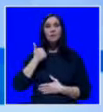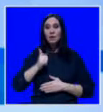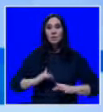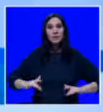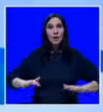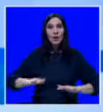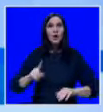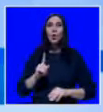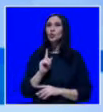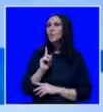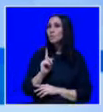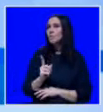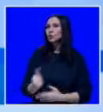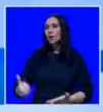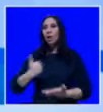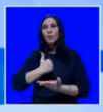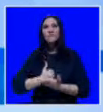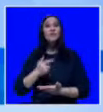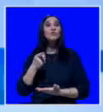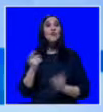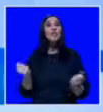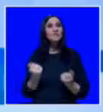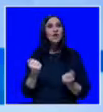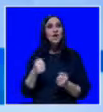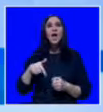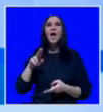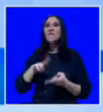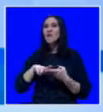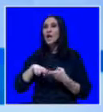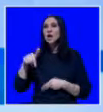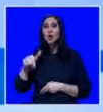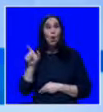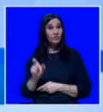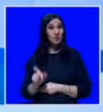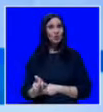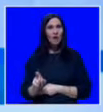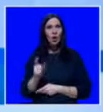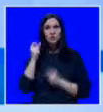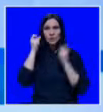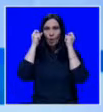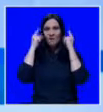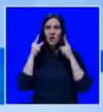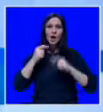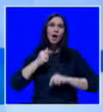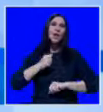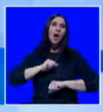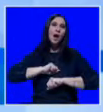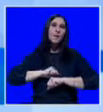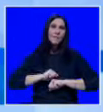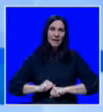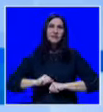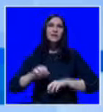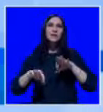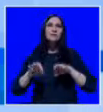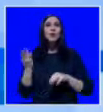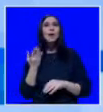терена, който би могъл да оглави това движение? Ваня Григорова е човек, който се появи на кметските избори, беше на крачка